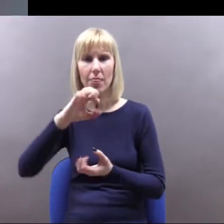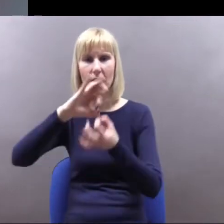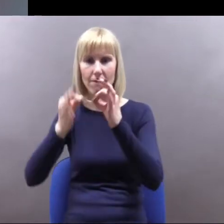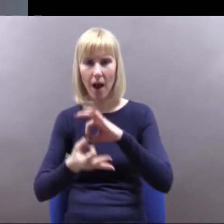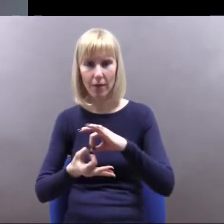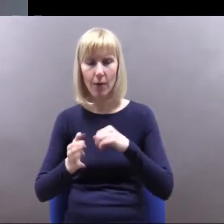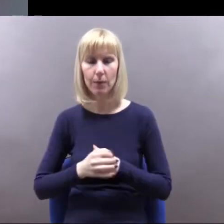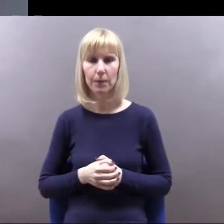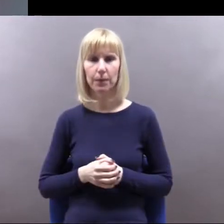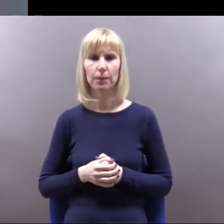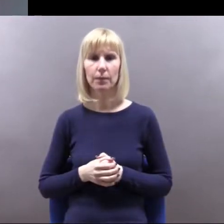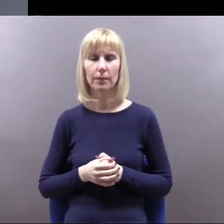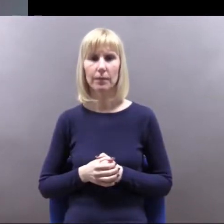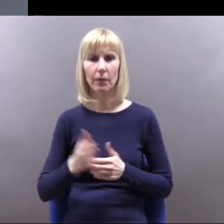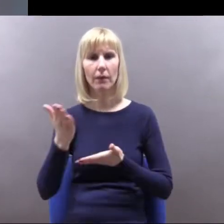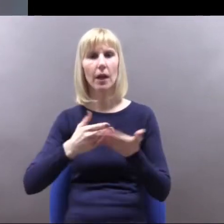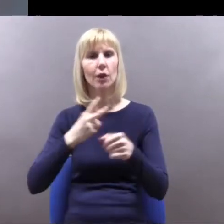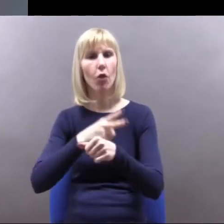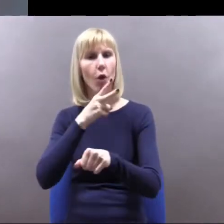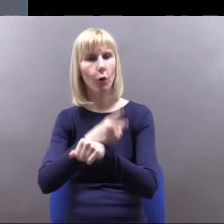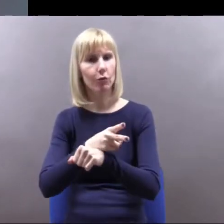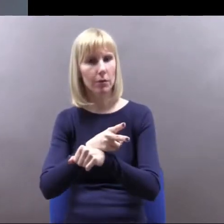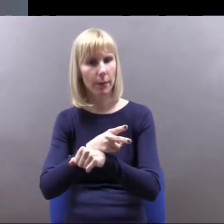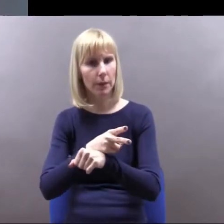FADO w zakresie